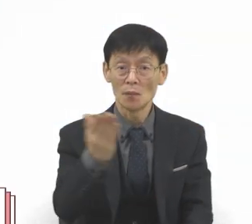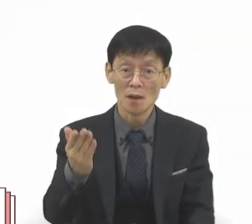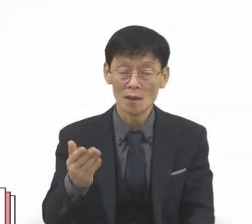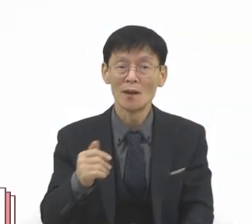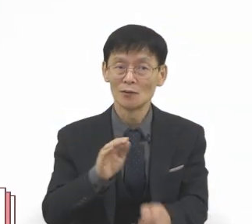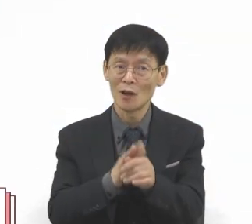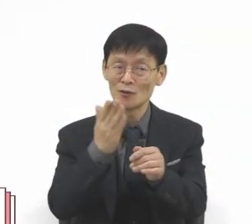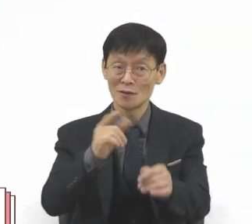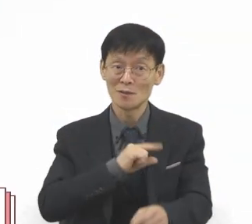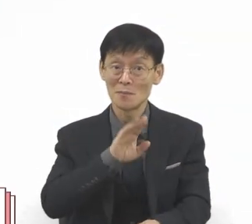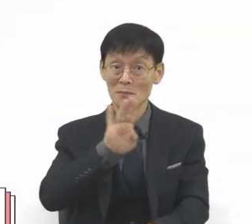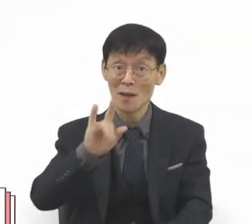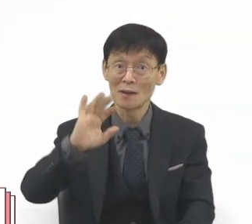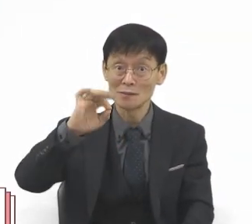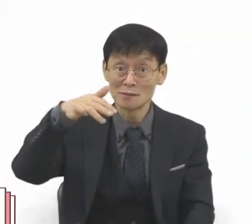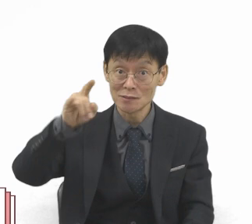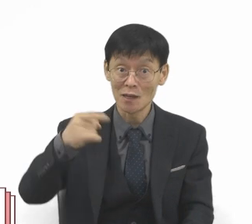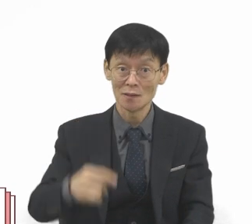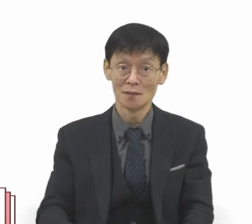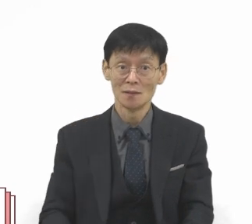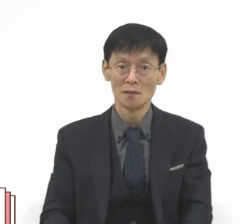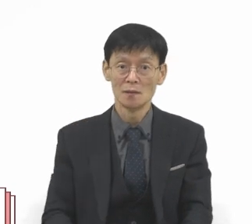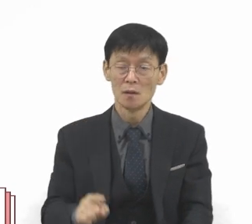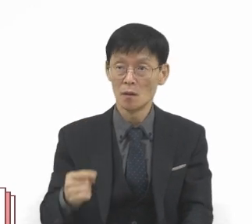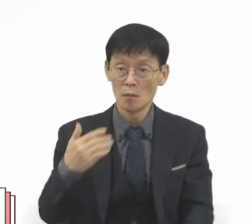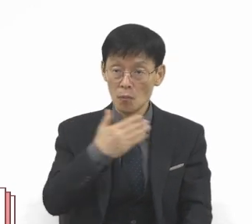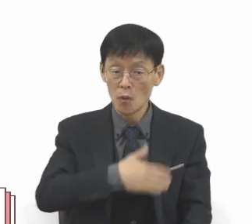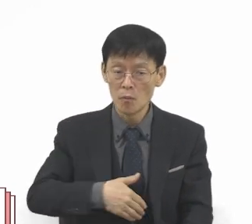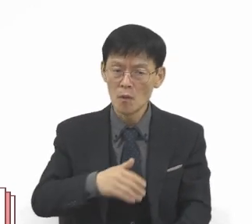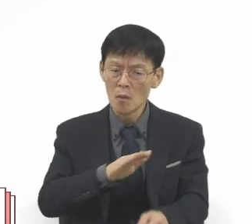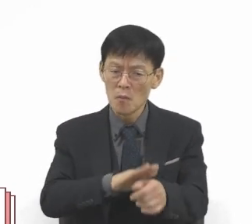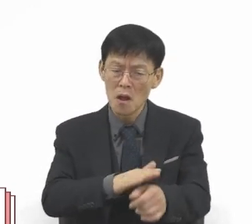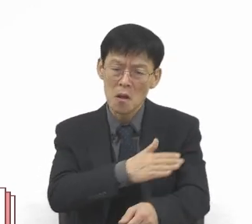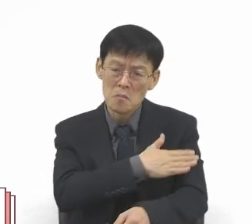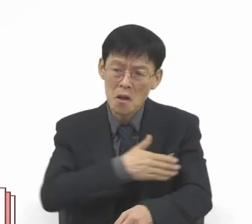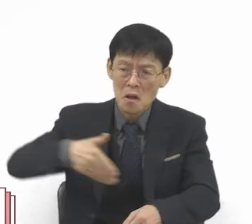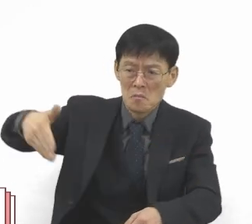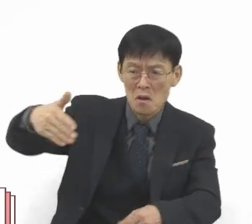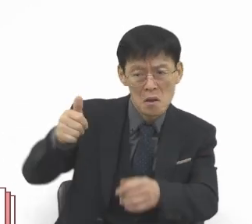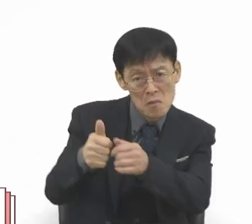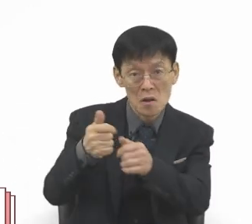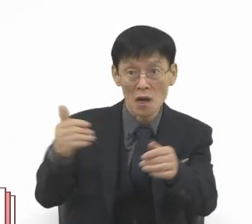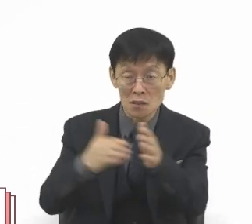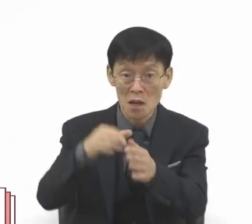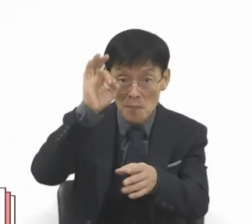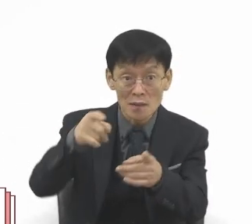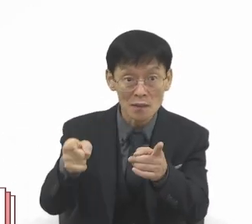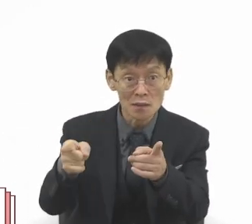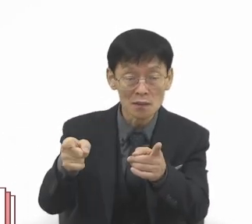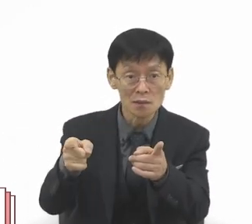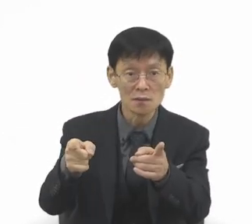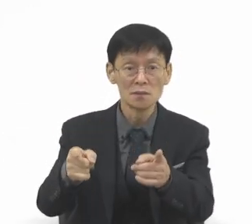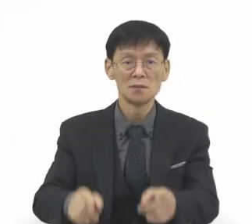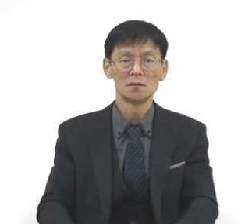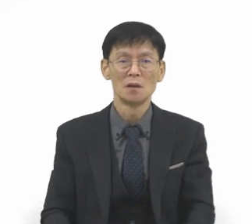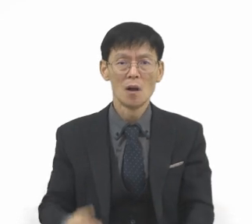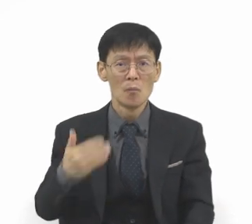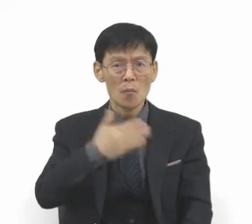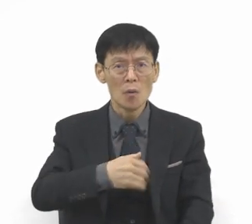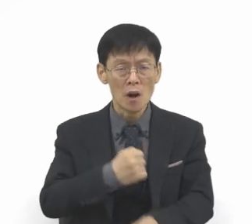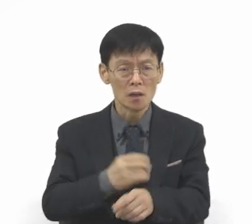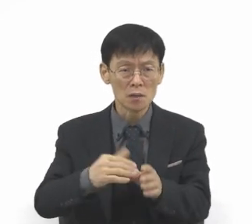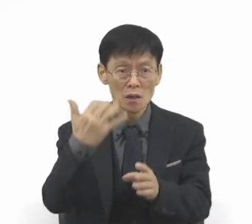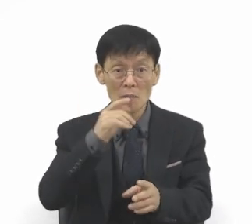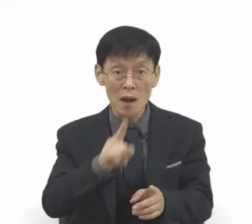여러분의 길잡이 백은채 노무사입니다. 여러분은 금방 몸으로 하는 성희롱 사례들을 보셨는데요. 몸으로